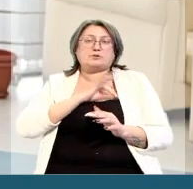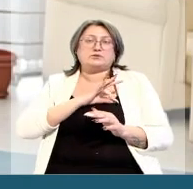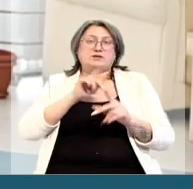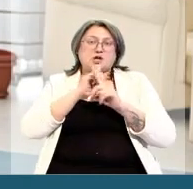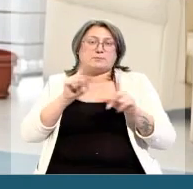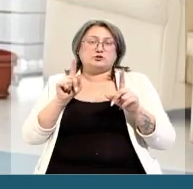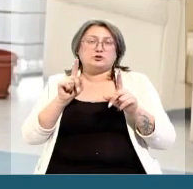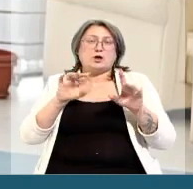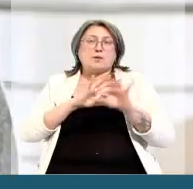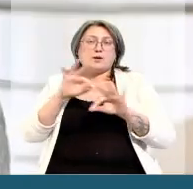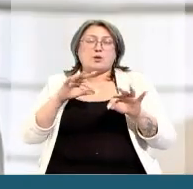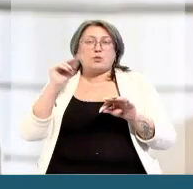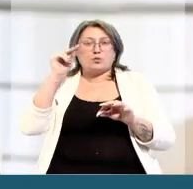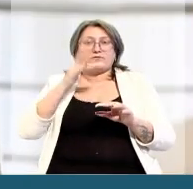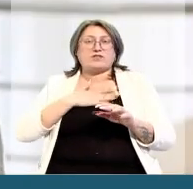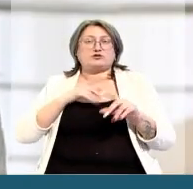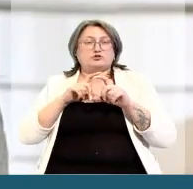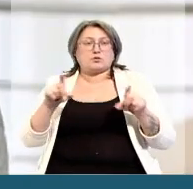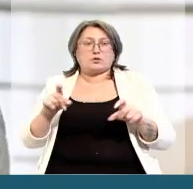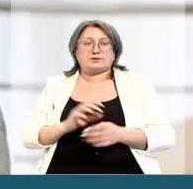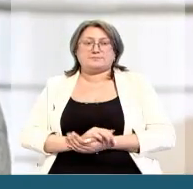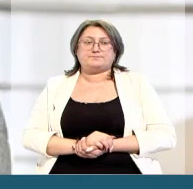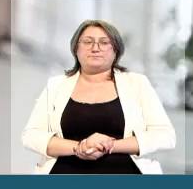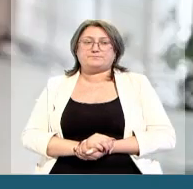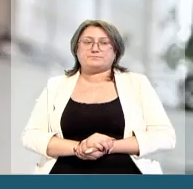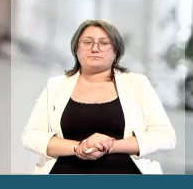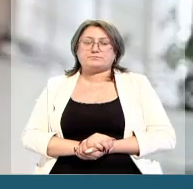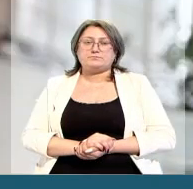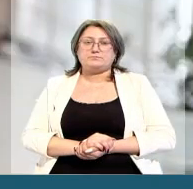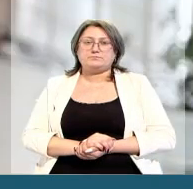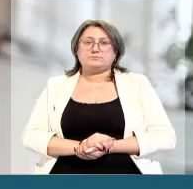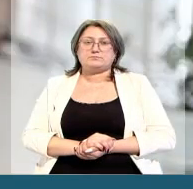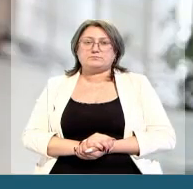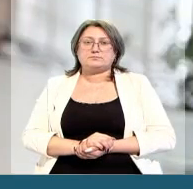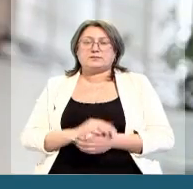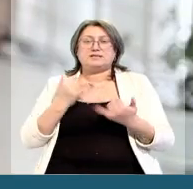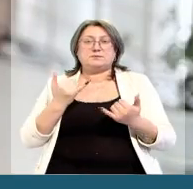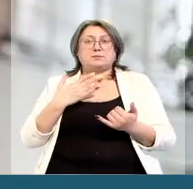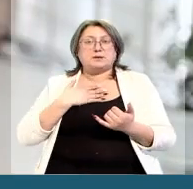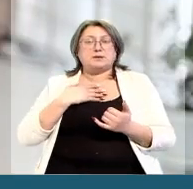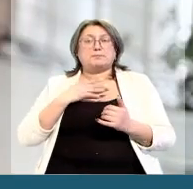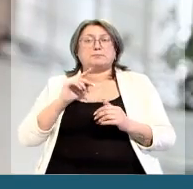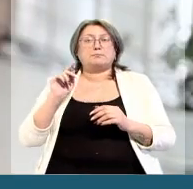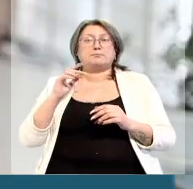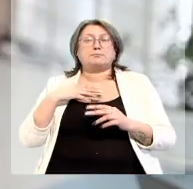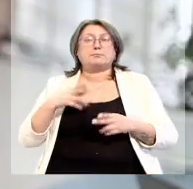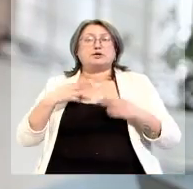үлгілерін есте сақтап, өз мектебімізде қолданатын боламыз, дейді әдіскер. Ендігі біз Петропавл қаласынан арнайы